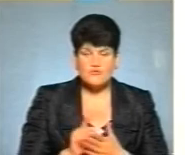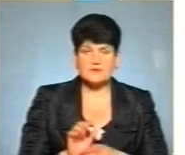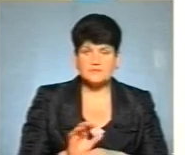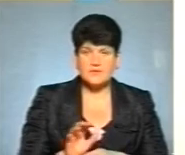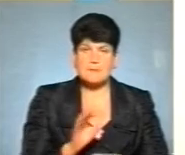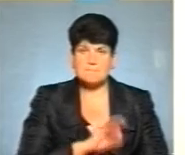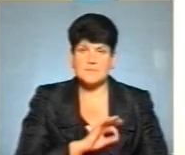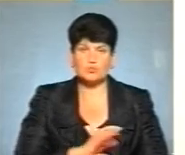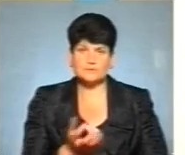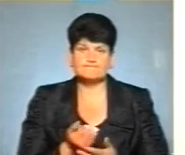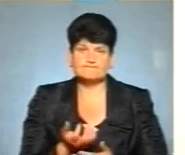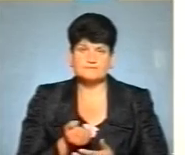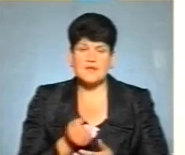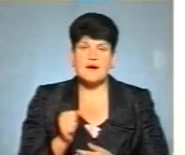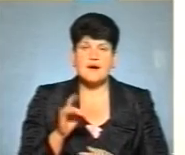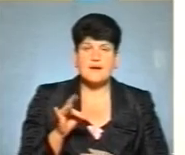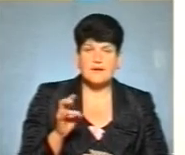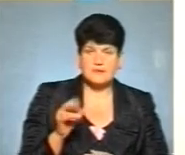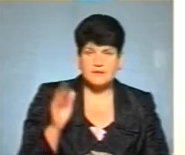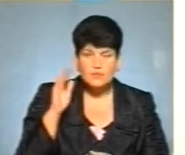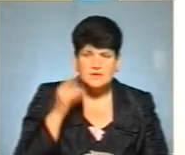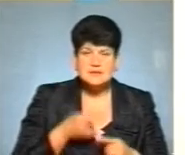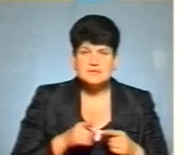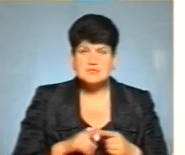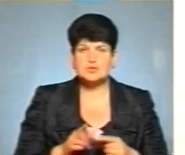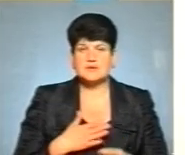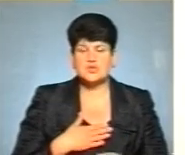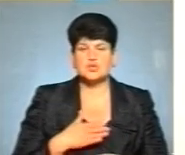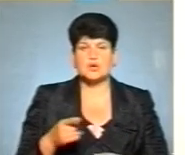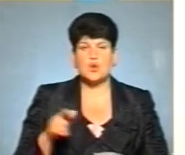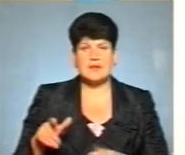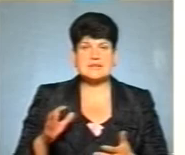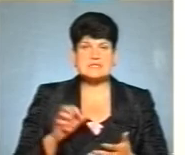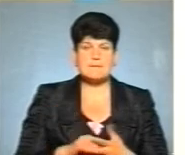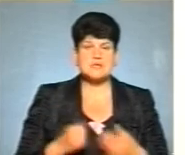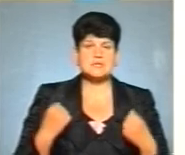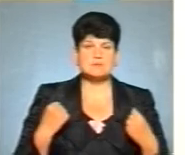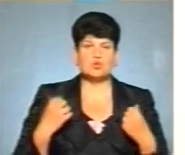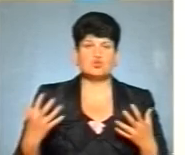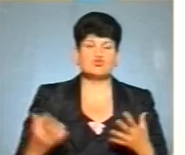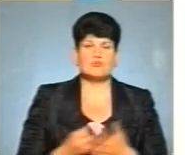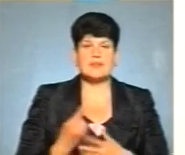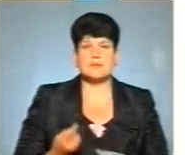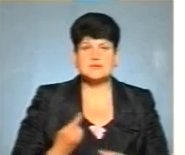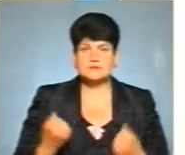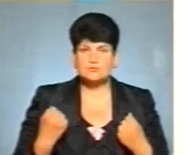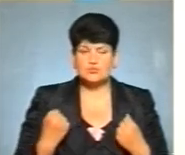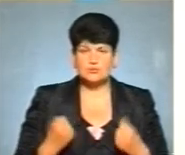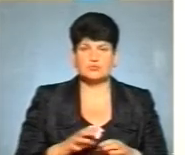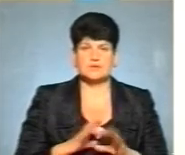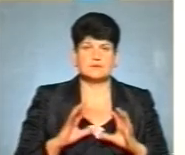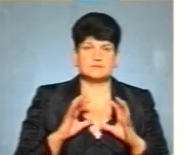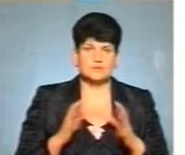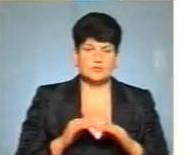давати прибуток. Водна арена – це перш для того, щоб наші тернополяни, які займаються спортом, здобували майстрів спорту, ставали на міжнародний